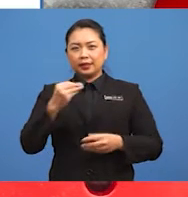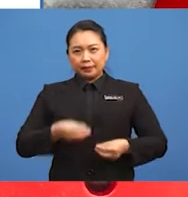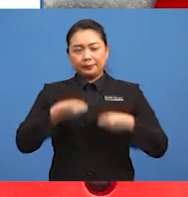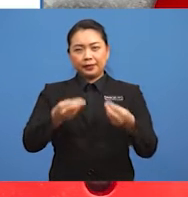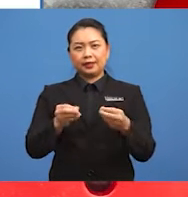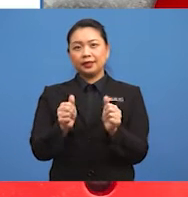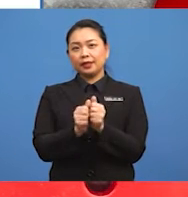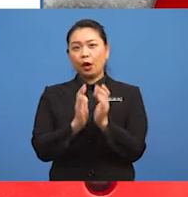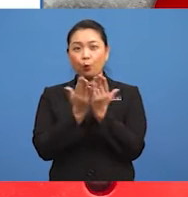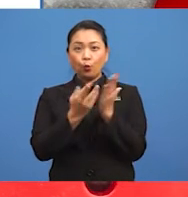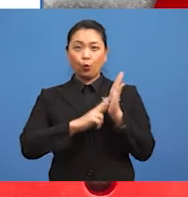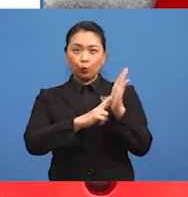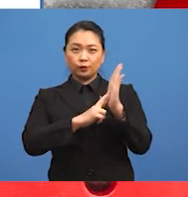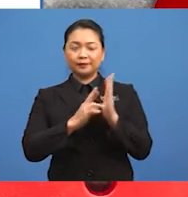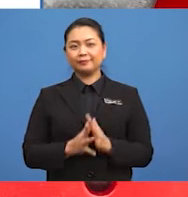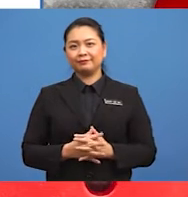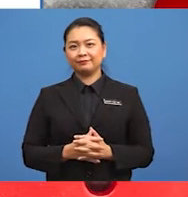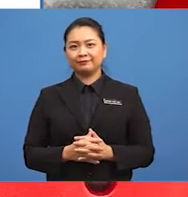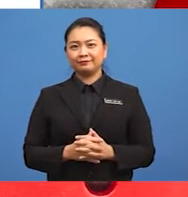dibekalkan dengan buku panduan.